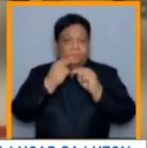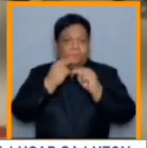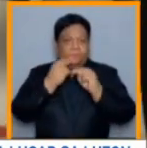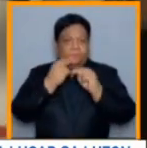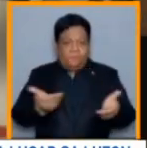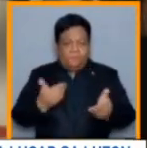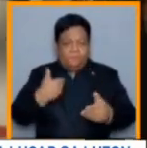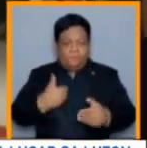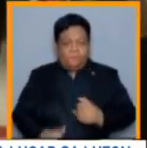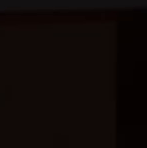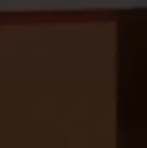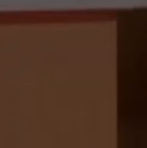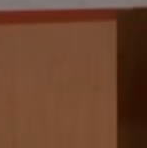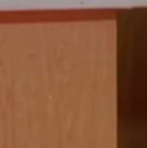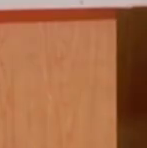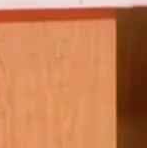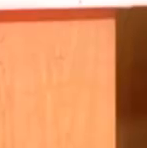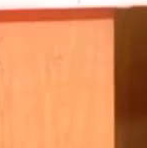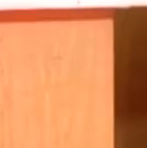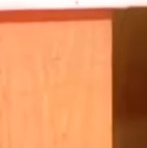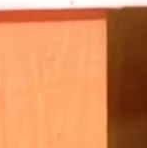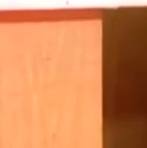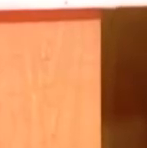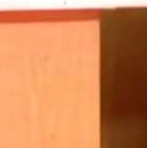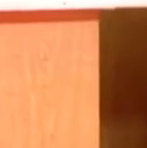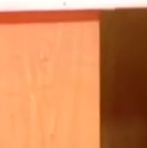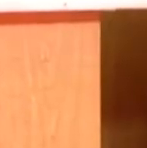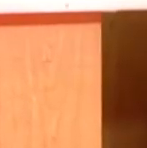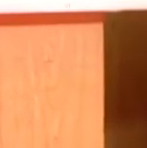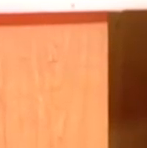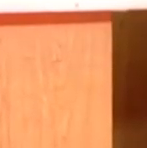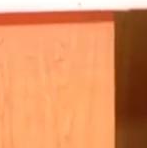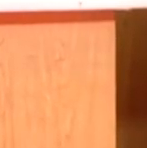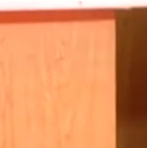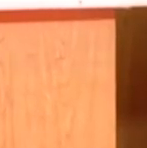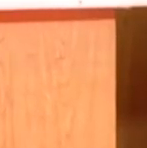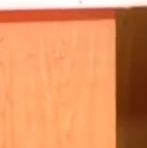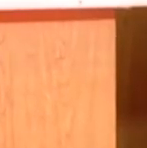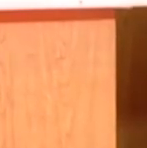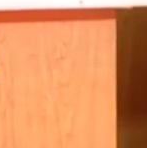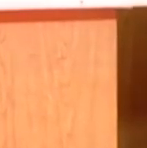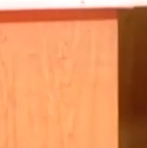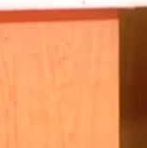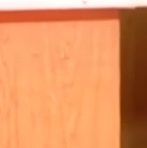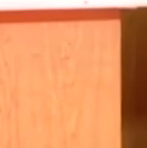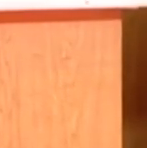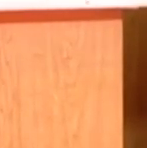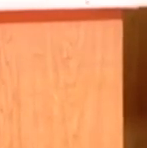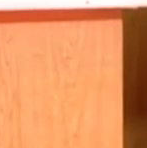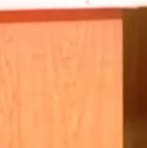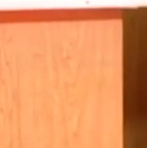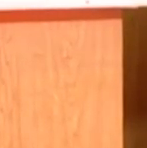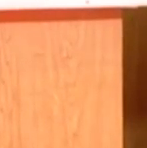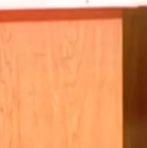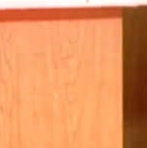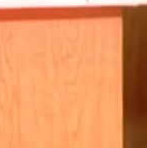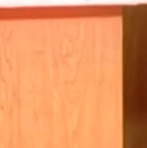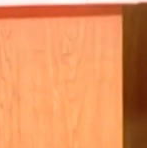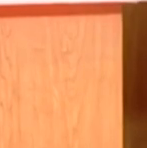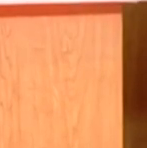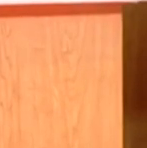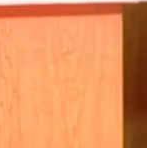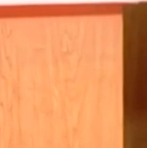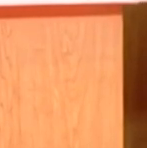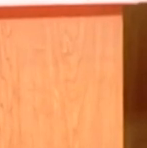puso para sa Pilipino. Igan, mauna ka sa mga balita. Panoorin ang unang balita sa unang hirit at iba pang award-winning news ka